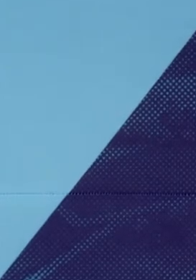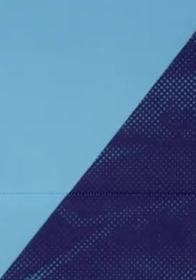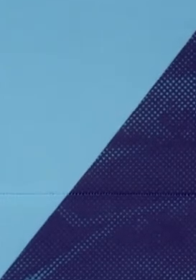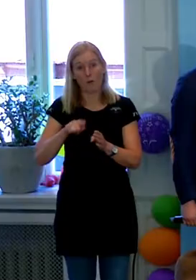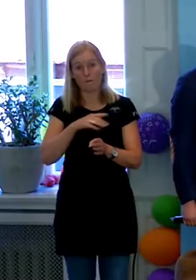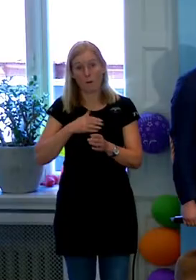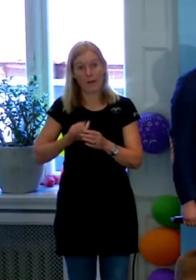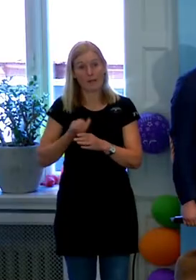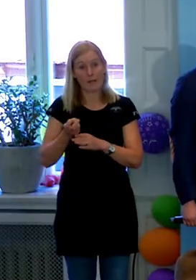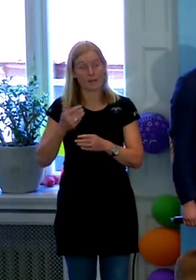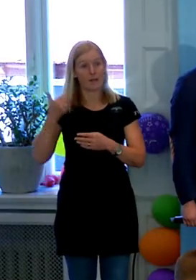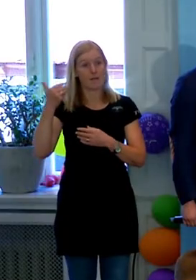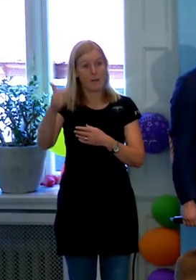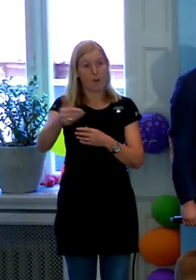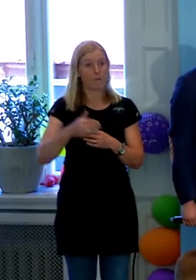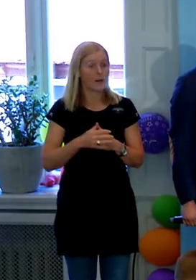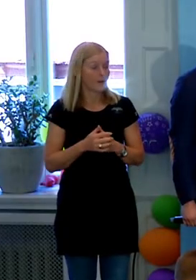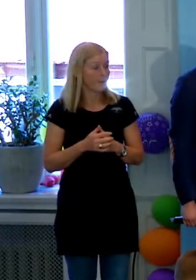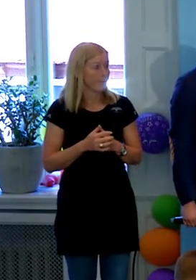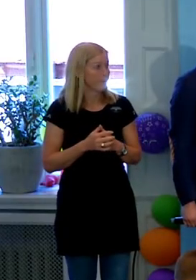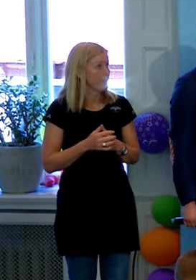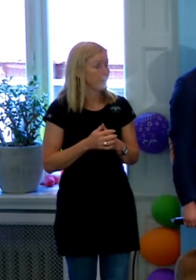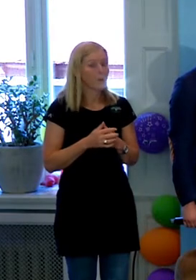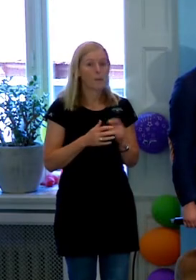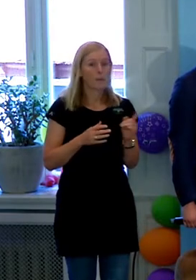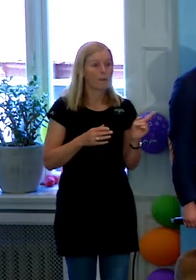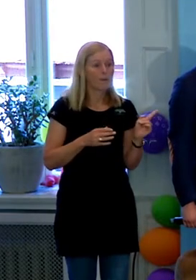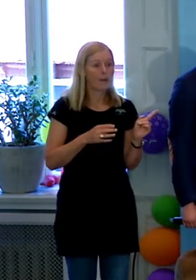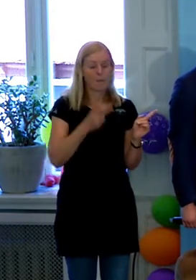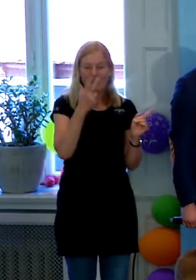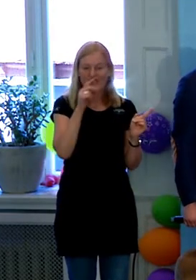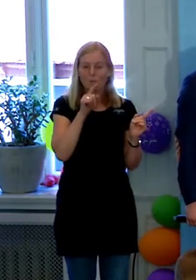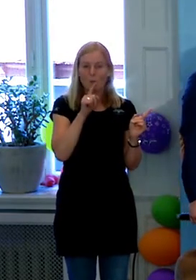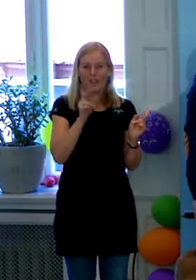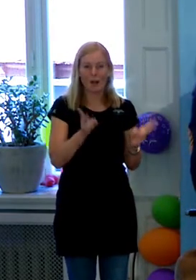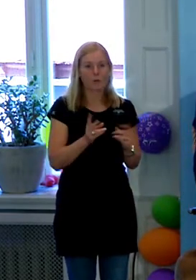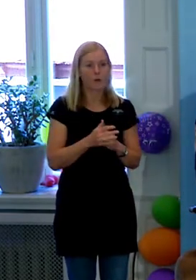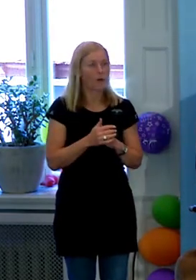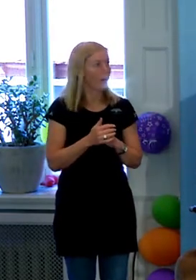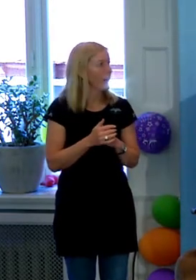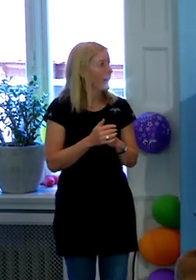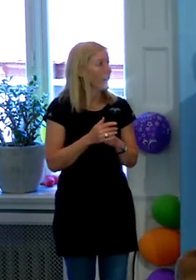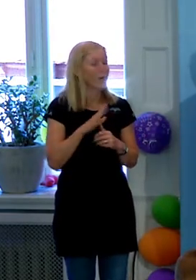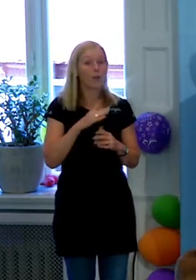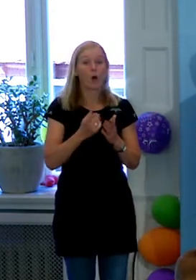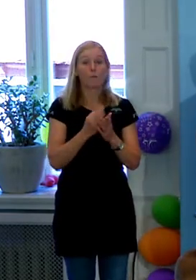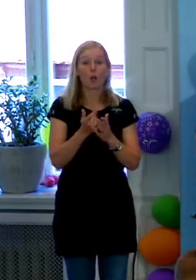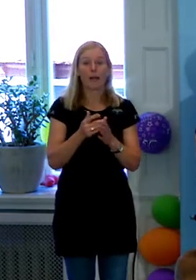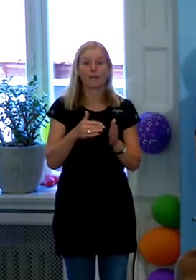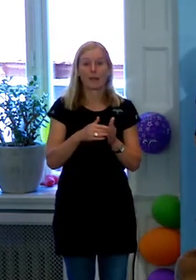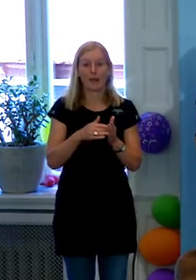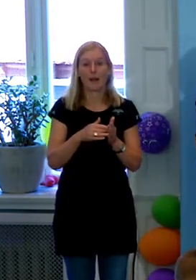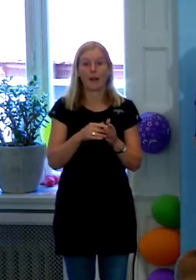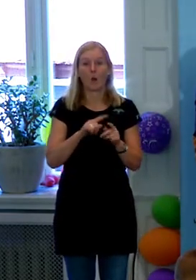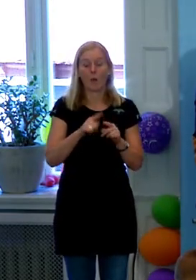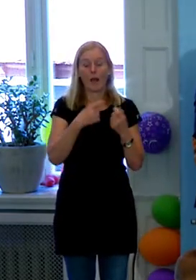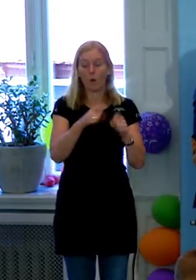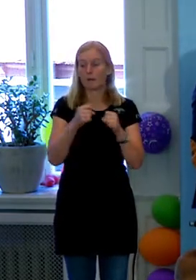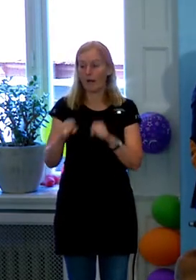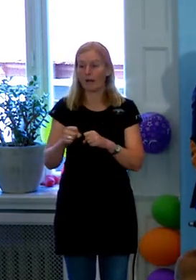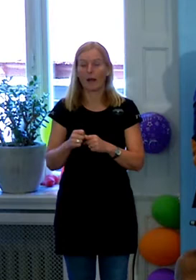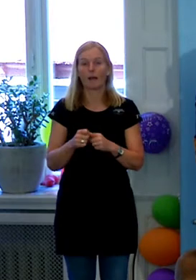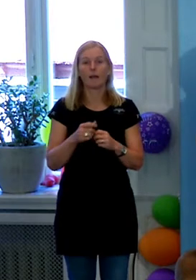resan. Jag vet att jag ser, Lena, att du behöver säga någonting också. Ja, jättesnabbt. Nej, men alltså, vi har ju möjligheter till trimningsåtgärder. Peka på